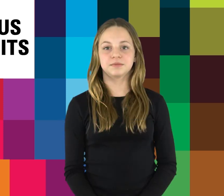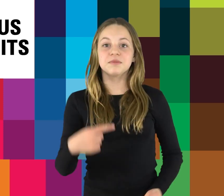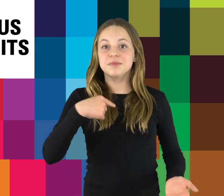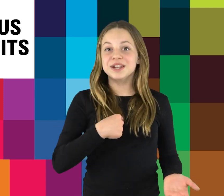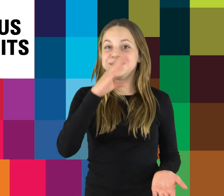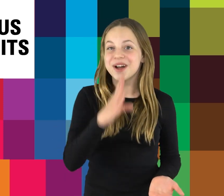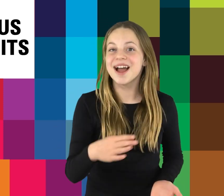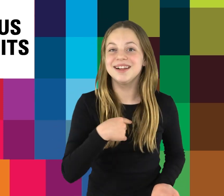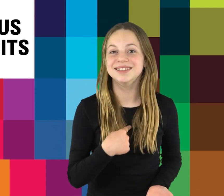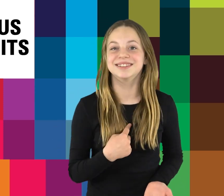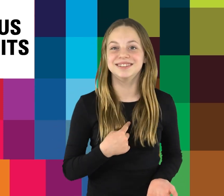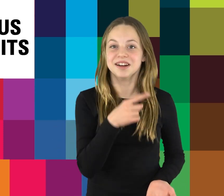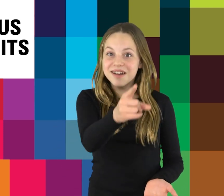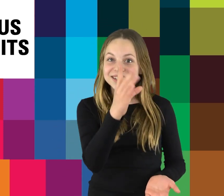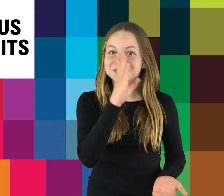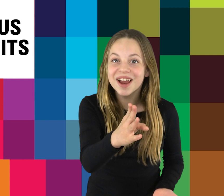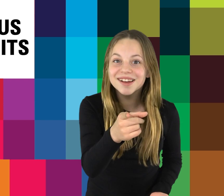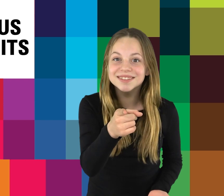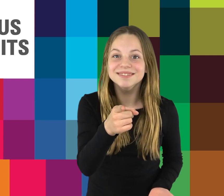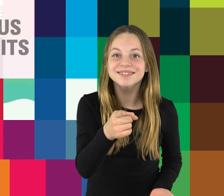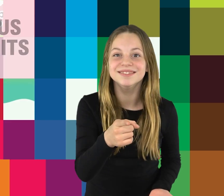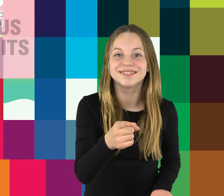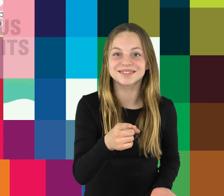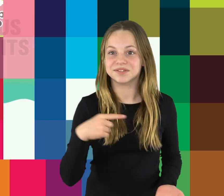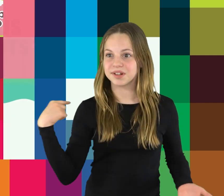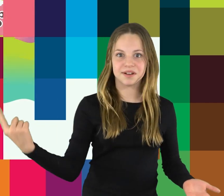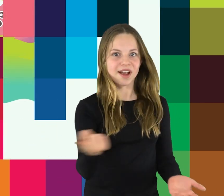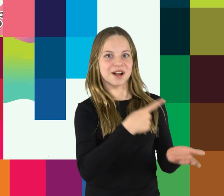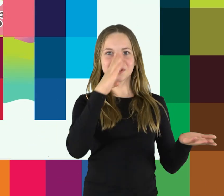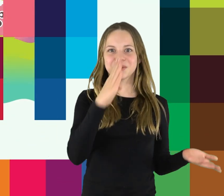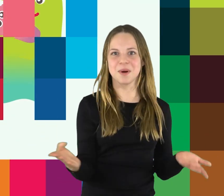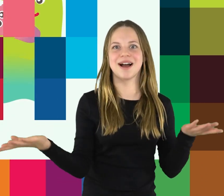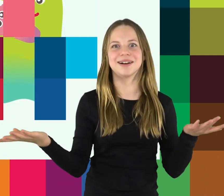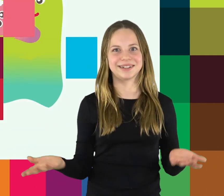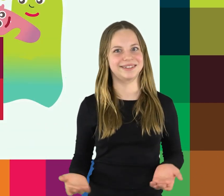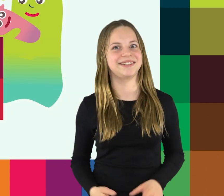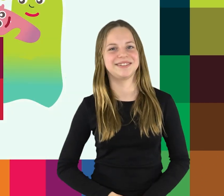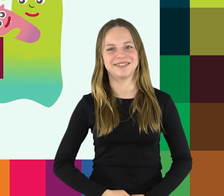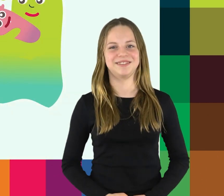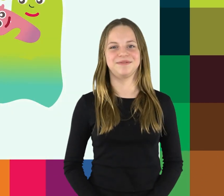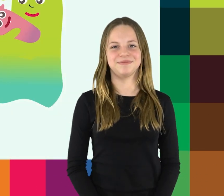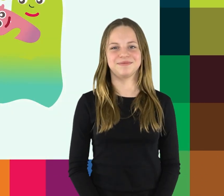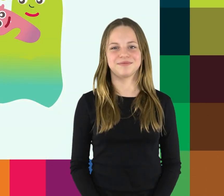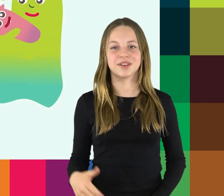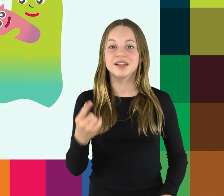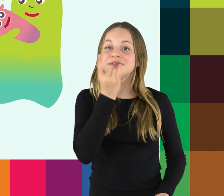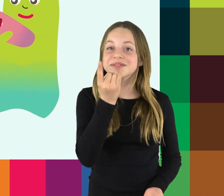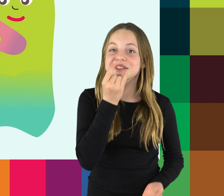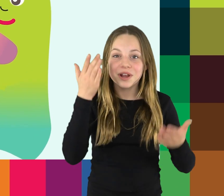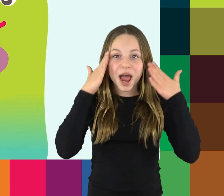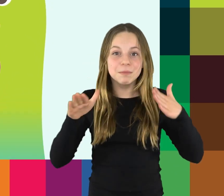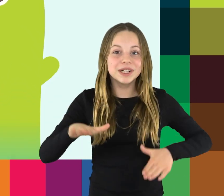J'ai des droits, tu as des droits, on a tous des droits.